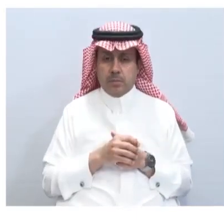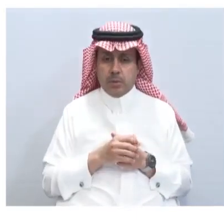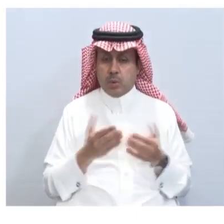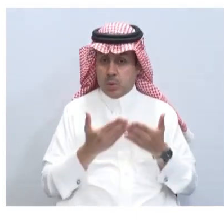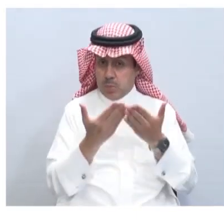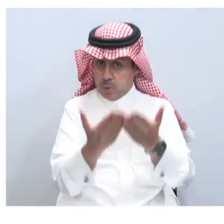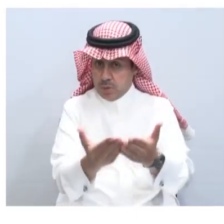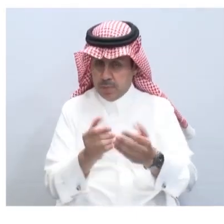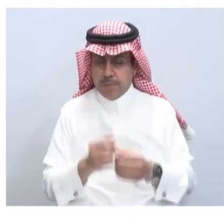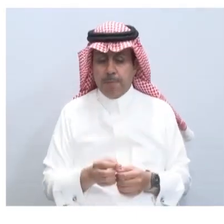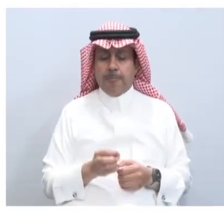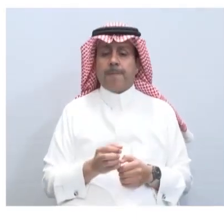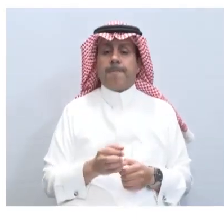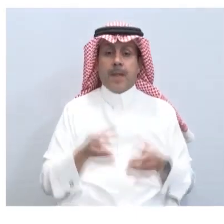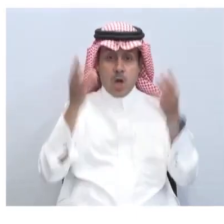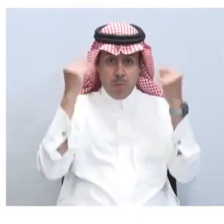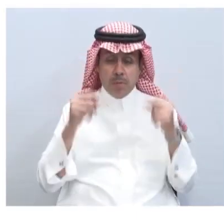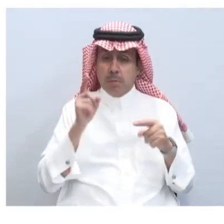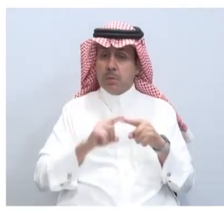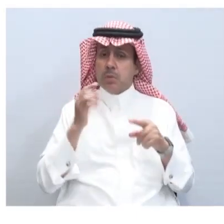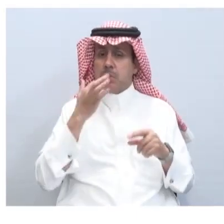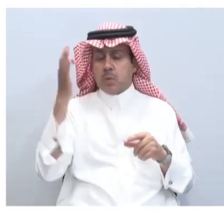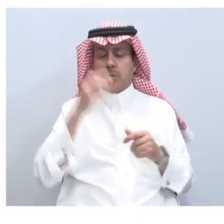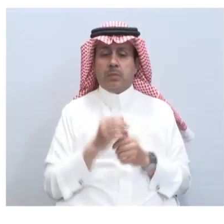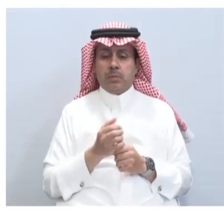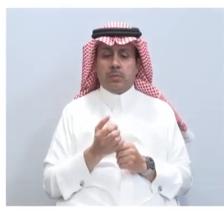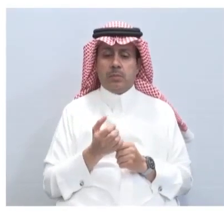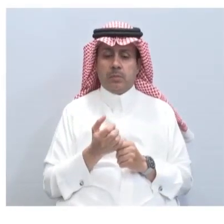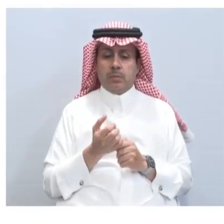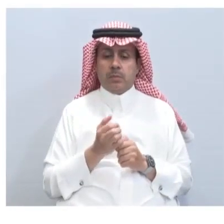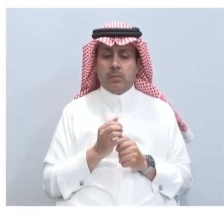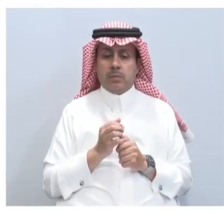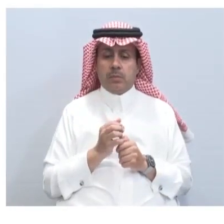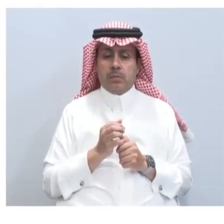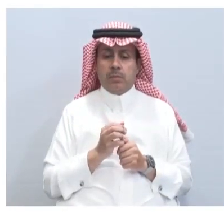الحصول على المعلومه التي يريدها بسهوله وسرعه متناهيه